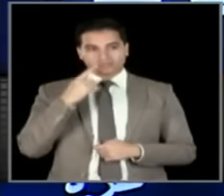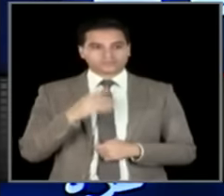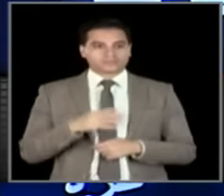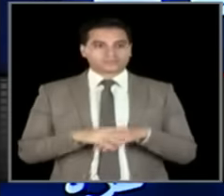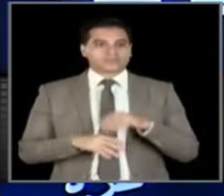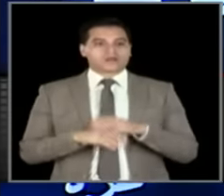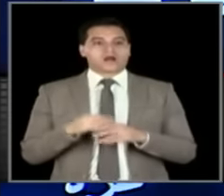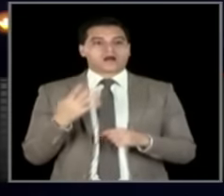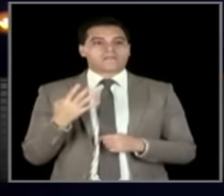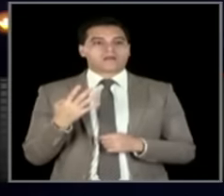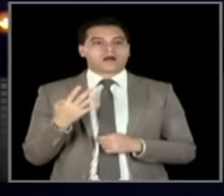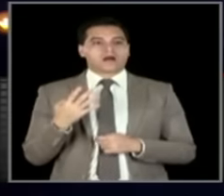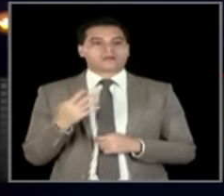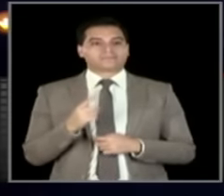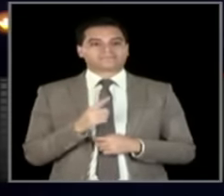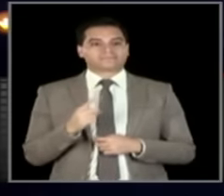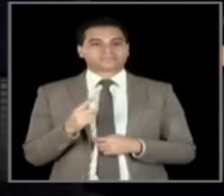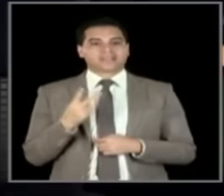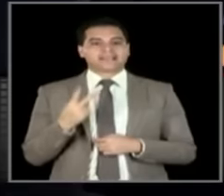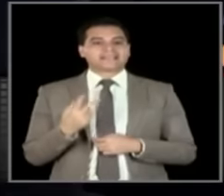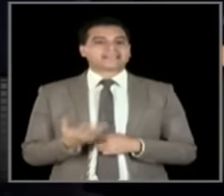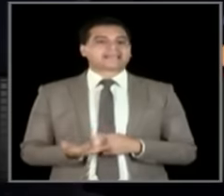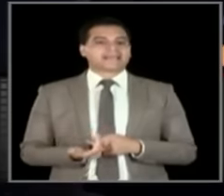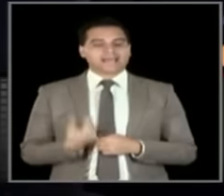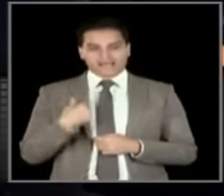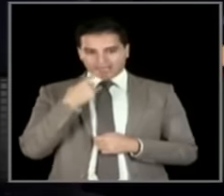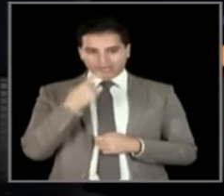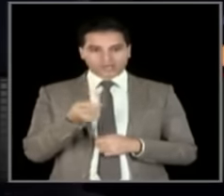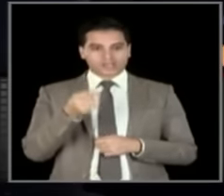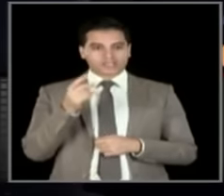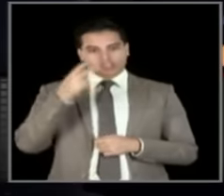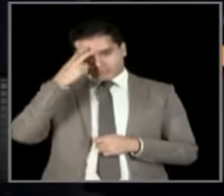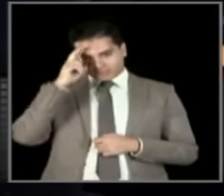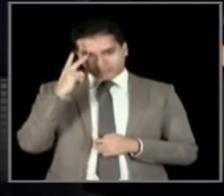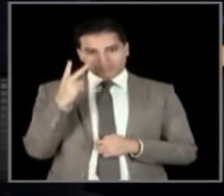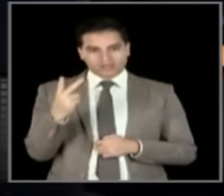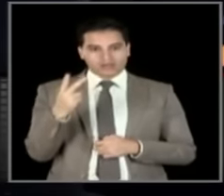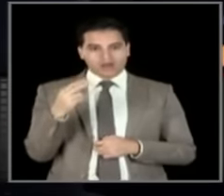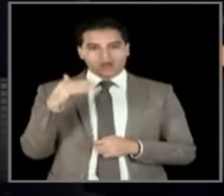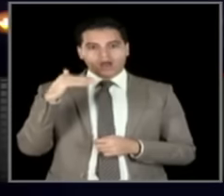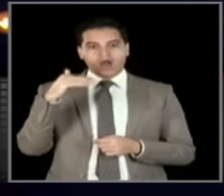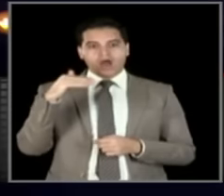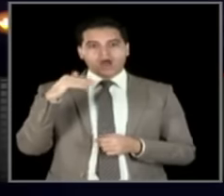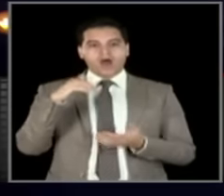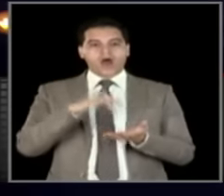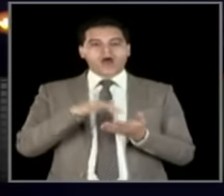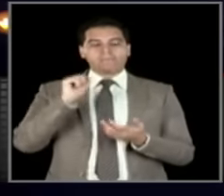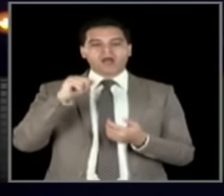أربعة. هما إيه الاتنين يا حسن؟ خرطوم وكمبالا. خرطوم عاصمة